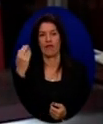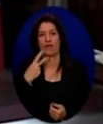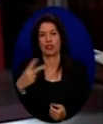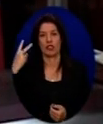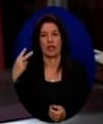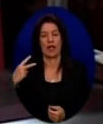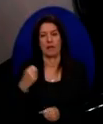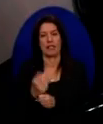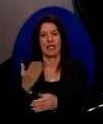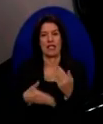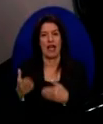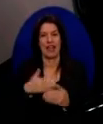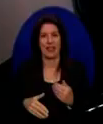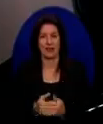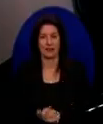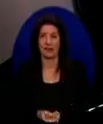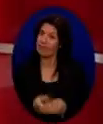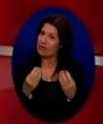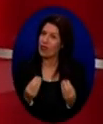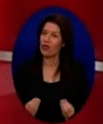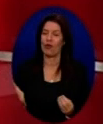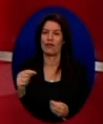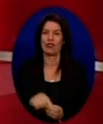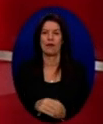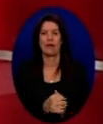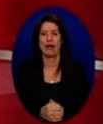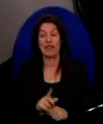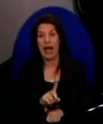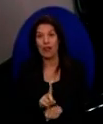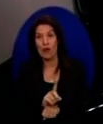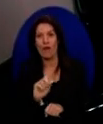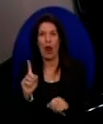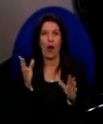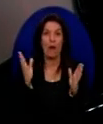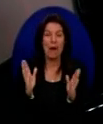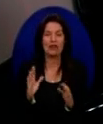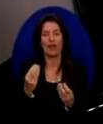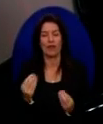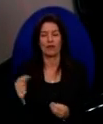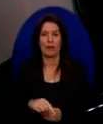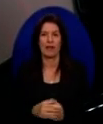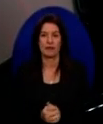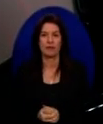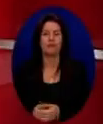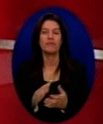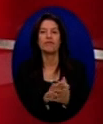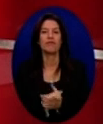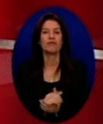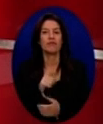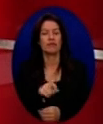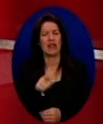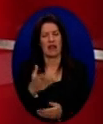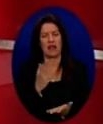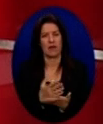אז זה כל הזמן טוב שבאת, הטיימינג לא משהו, אבל זה בסדר. אבי פזנר, דיפלומט מאוד ותיק, היית